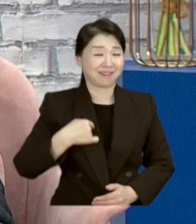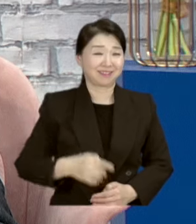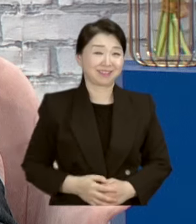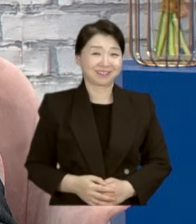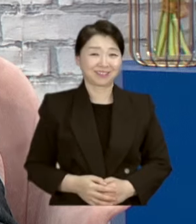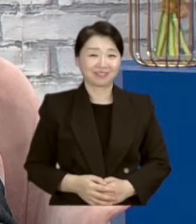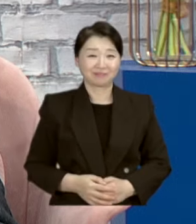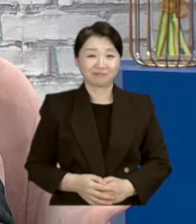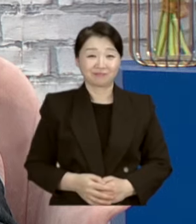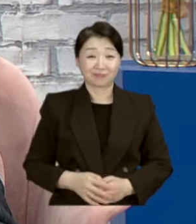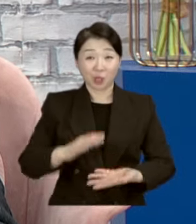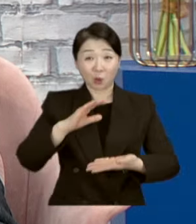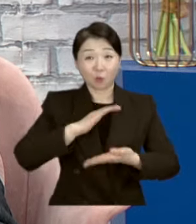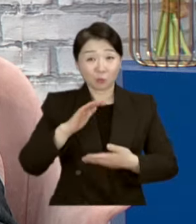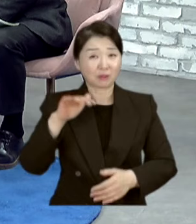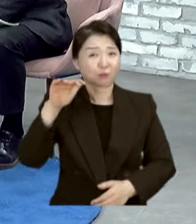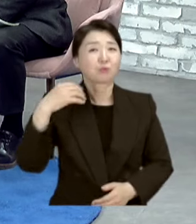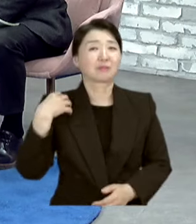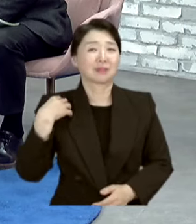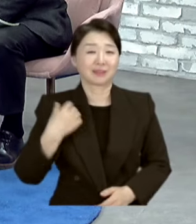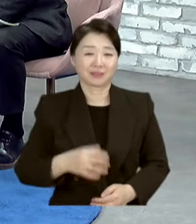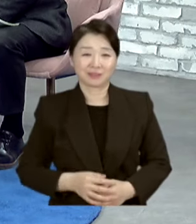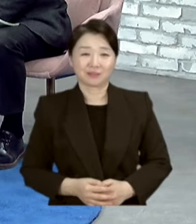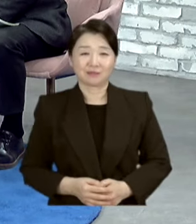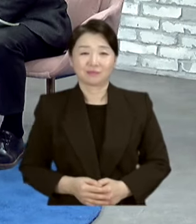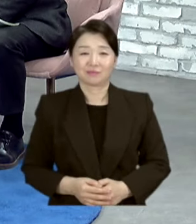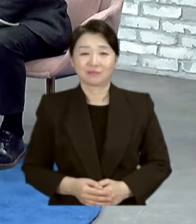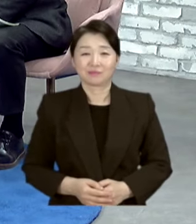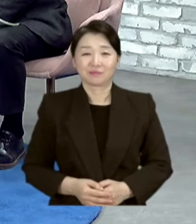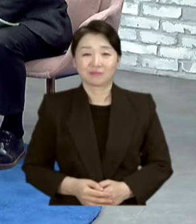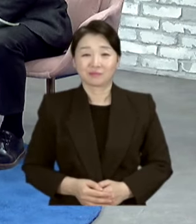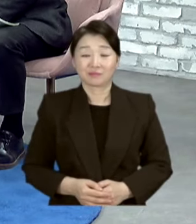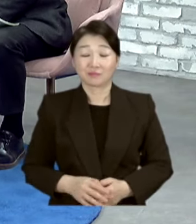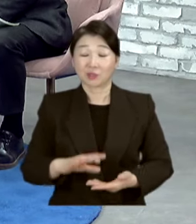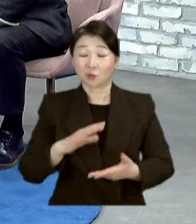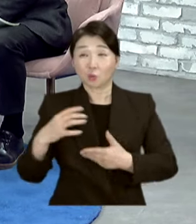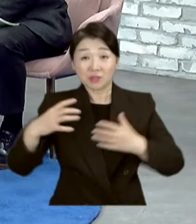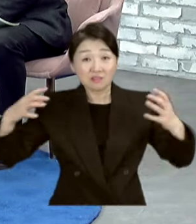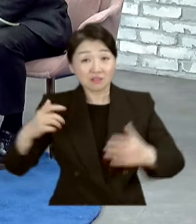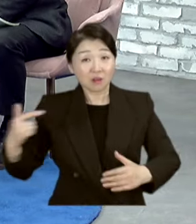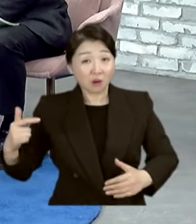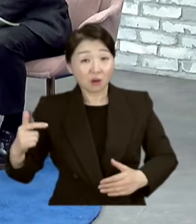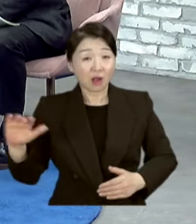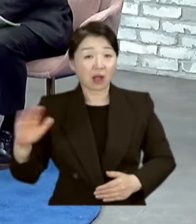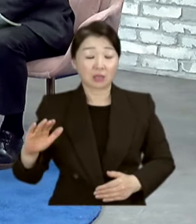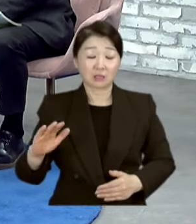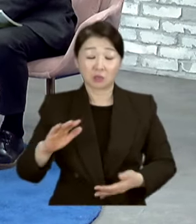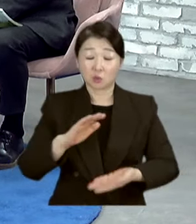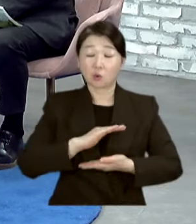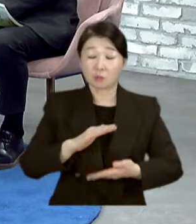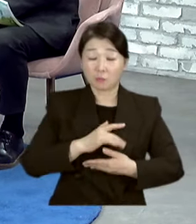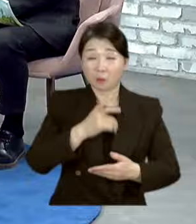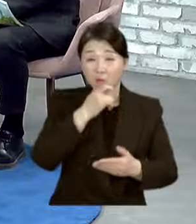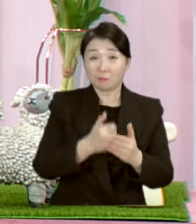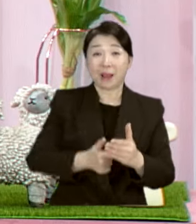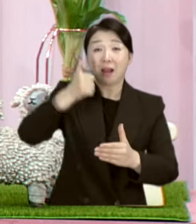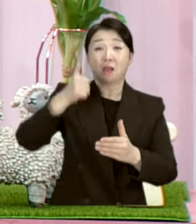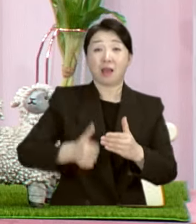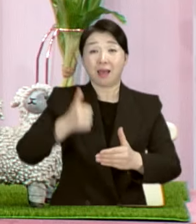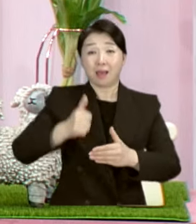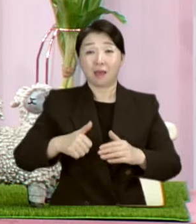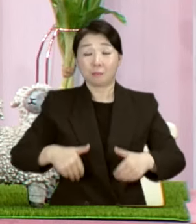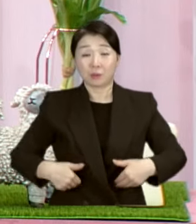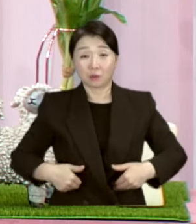공격수입니다. 공격수. 네. 골키퍼 아니었어요? 골키퍼 아니었어요. 자, 아니 와. 골키퍼는 더듬치가 좋아요? 아니요, 오히려 골키퍼가 물에서 빨리 떠야